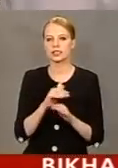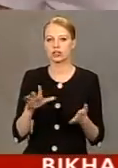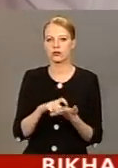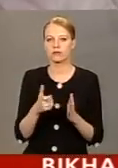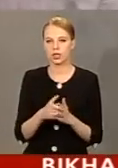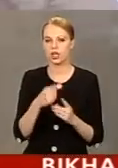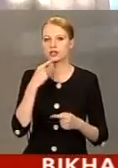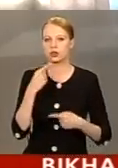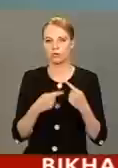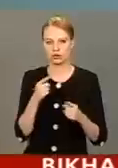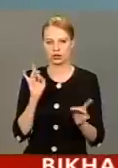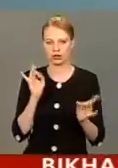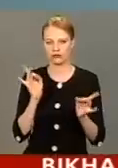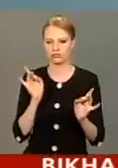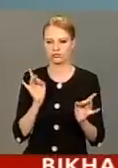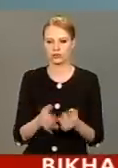порушує постійне булькання.